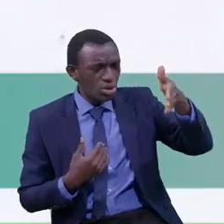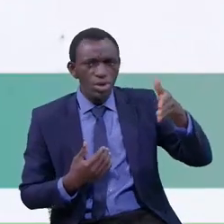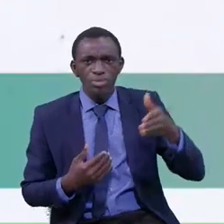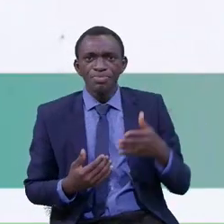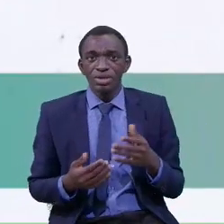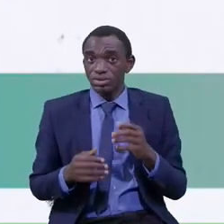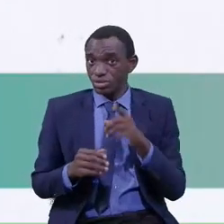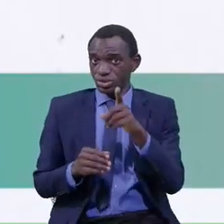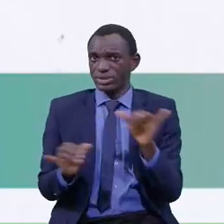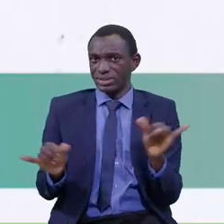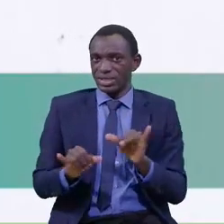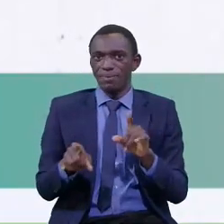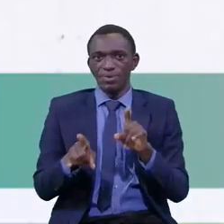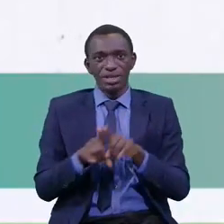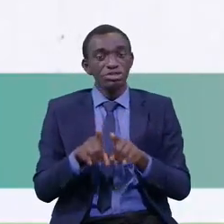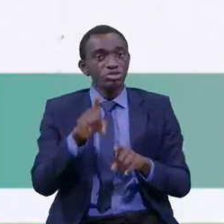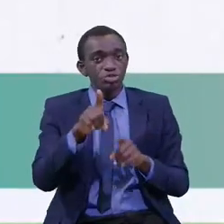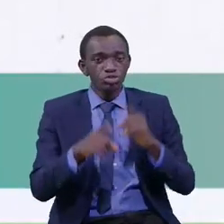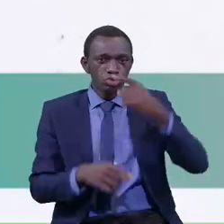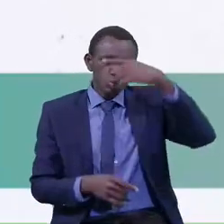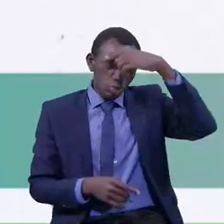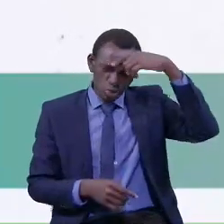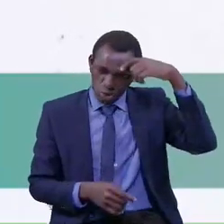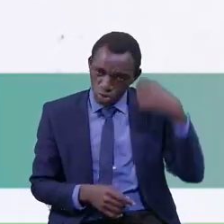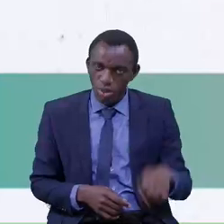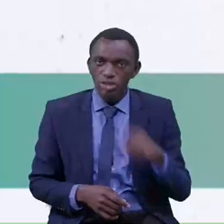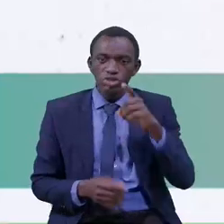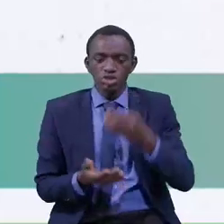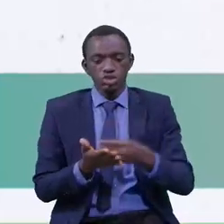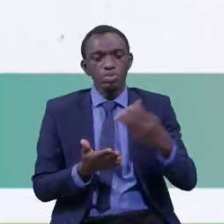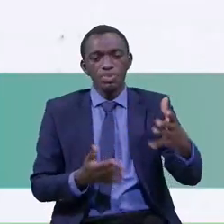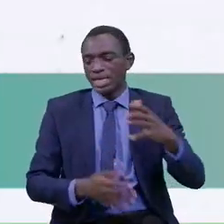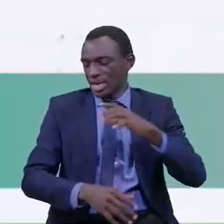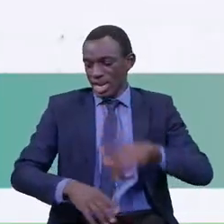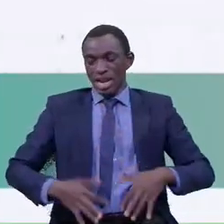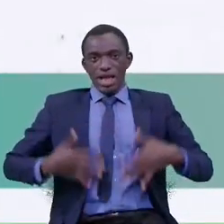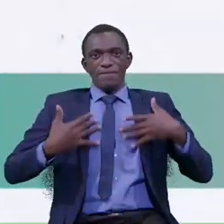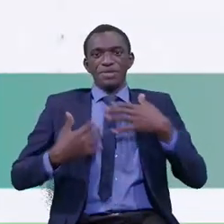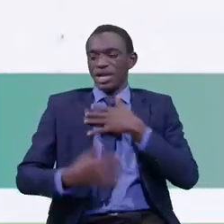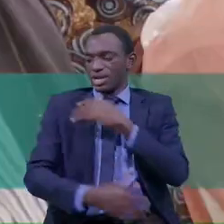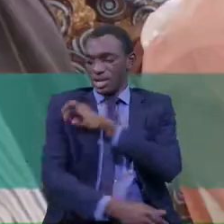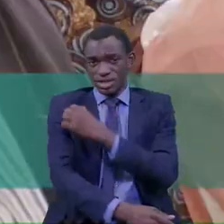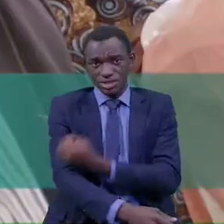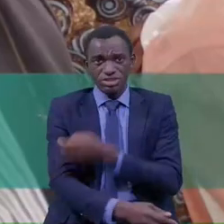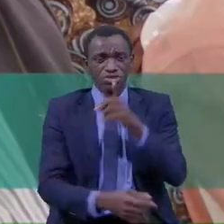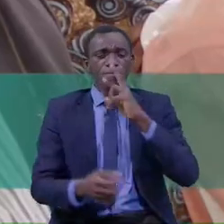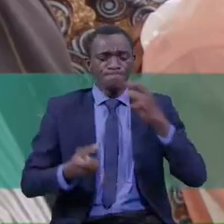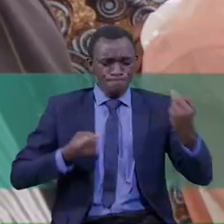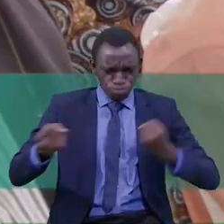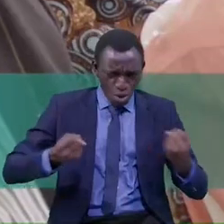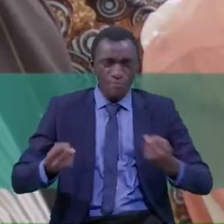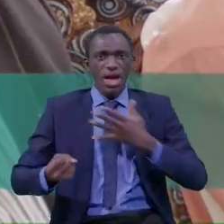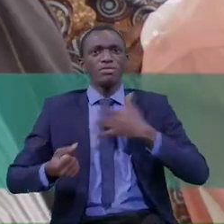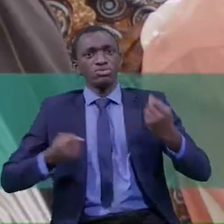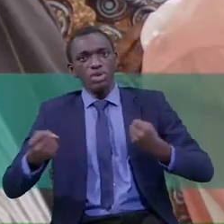Tu sues. Tu passes du temps et d'énergie. Et tu conduis, tu conduis. Je